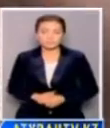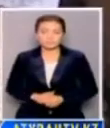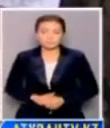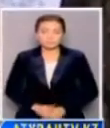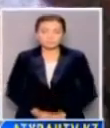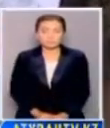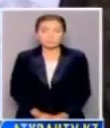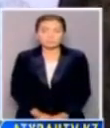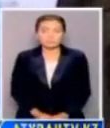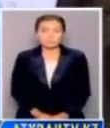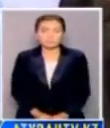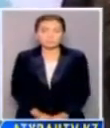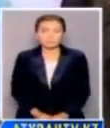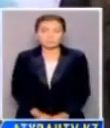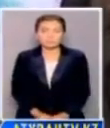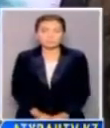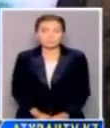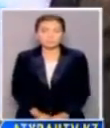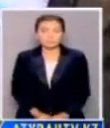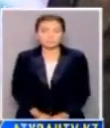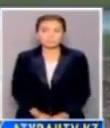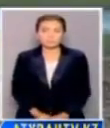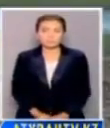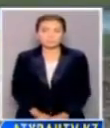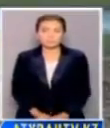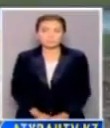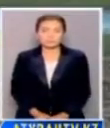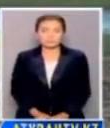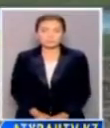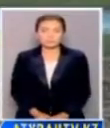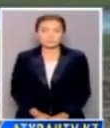Назерке Асхат Казахтлек, Абай Казабулат Рахметова, телеканал Атырау, Курмангазинский район.